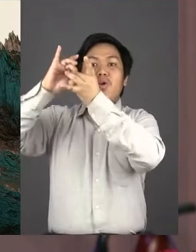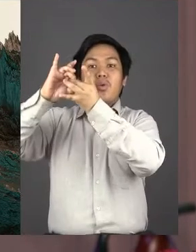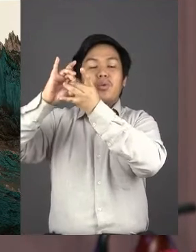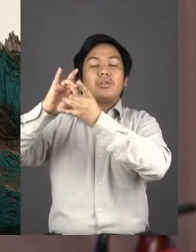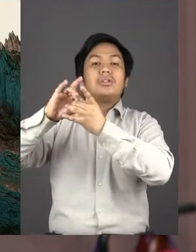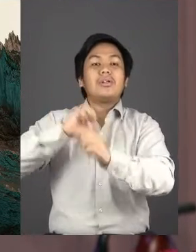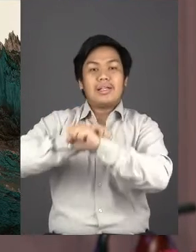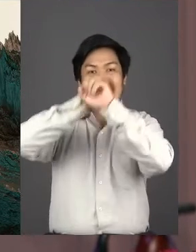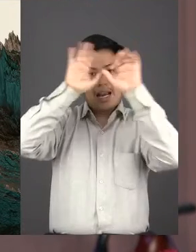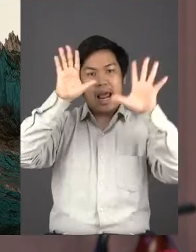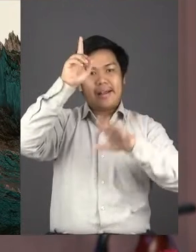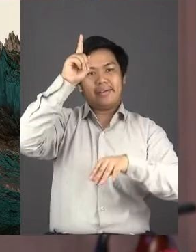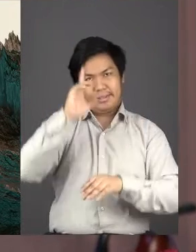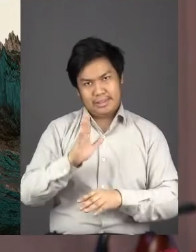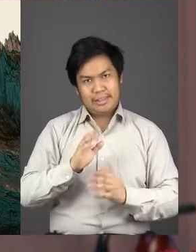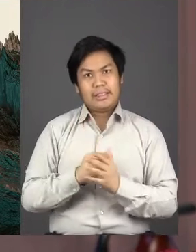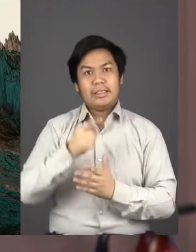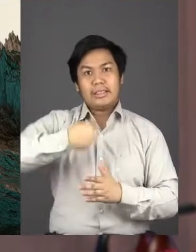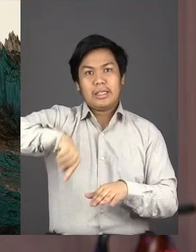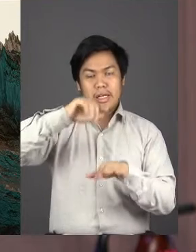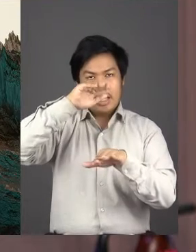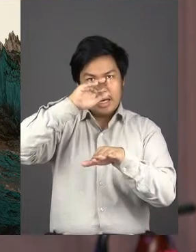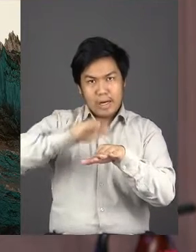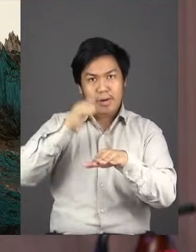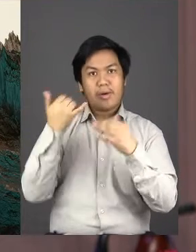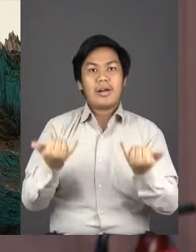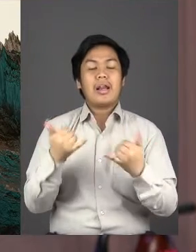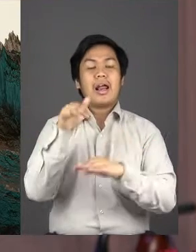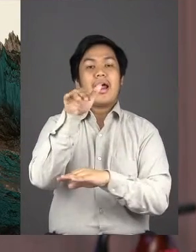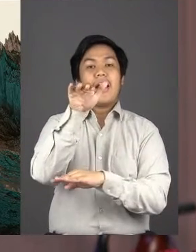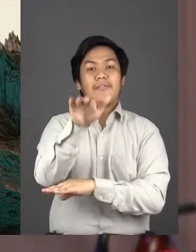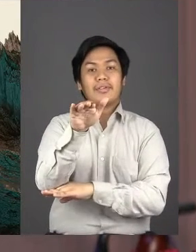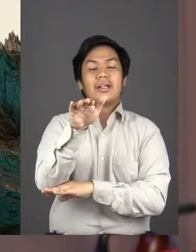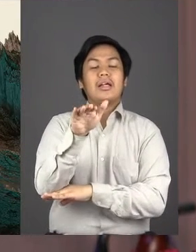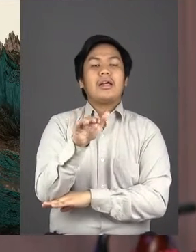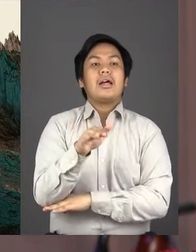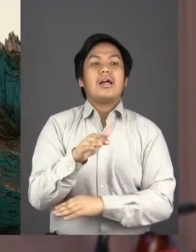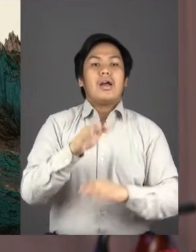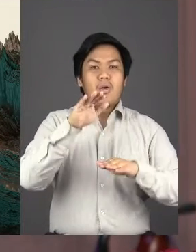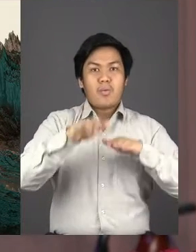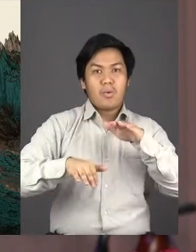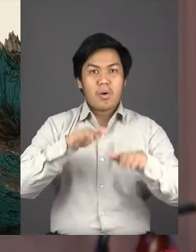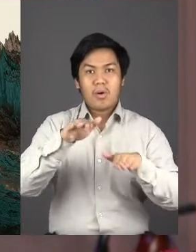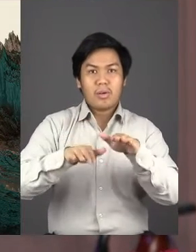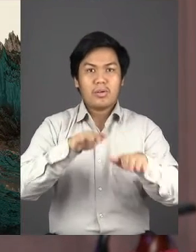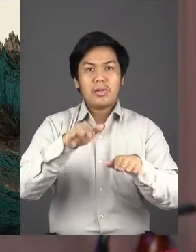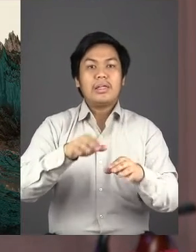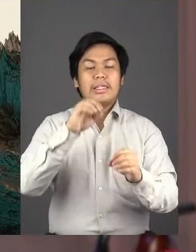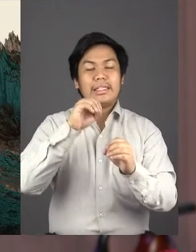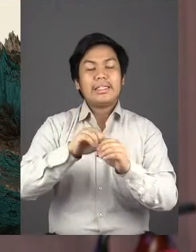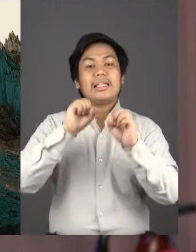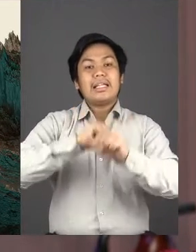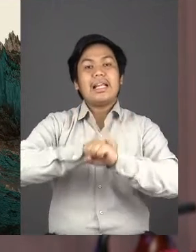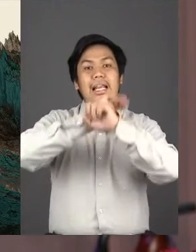na makikita natin, panawagan po makikita natin sa hapong ito ay isang panawagan, lumakad sa